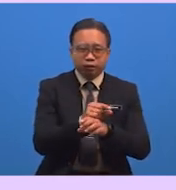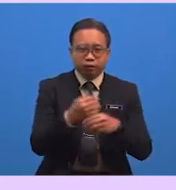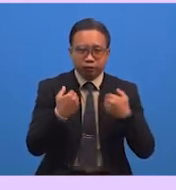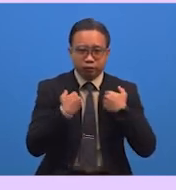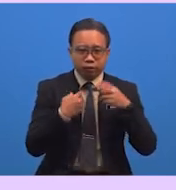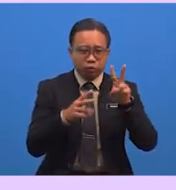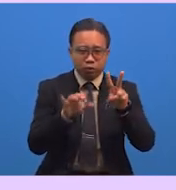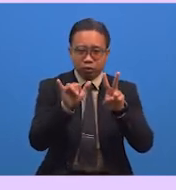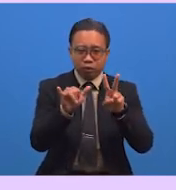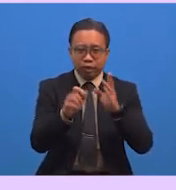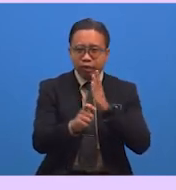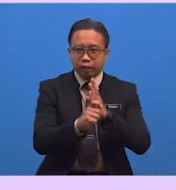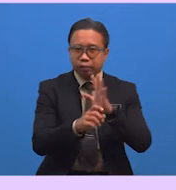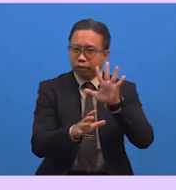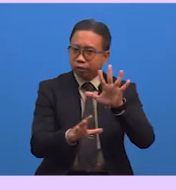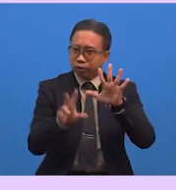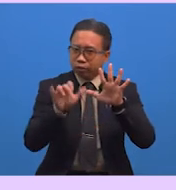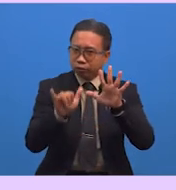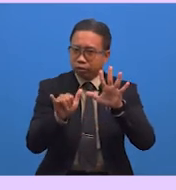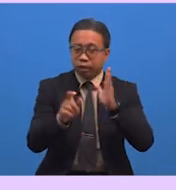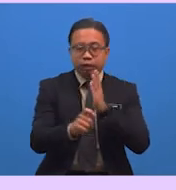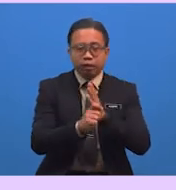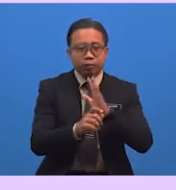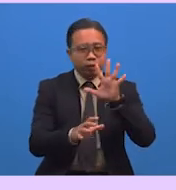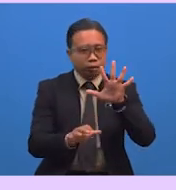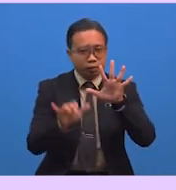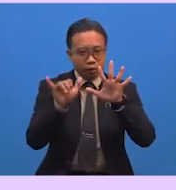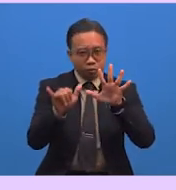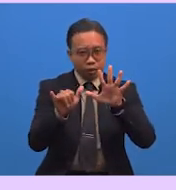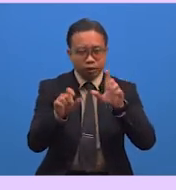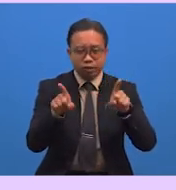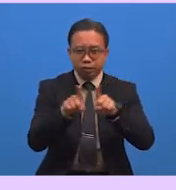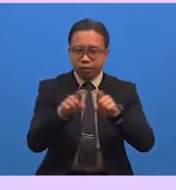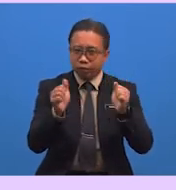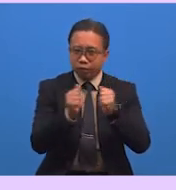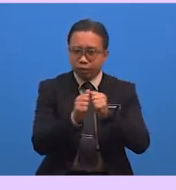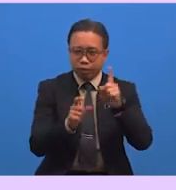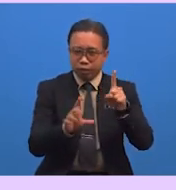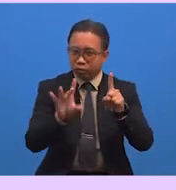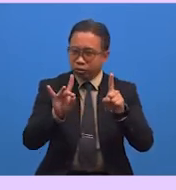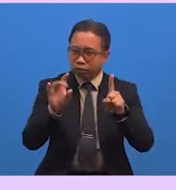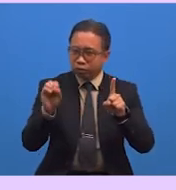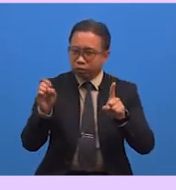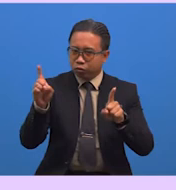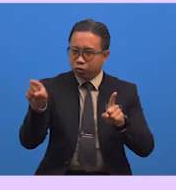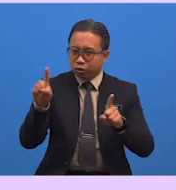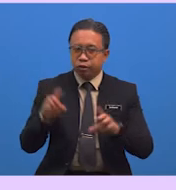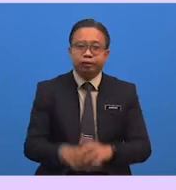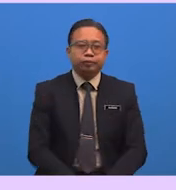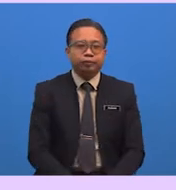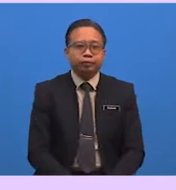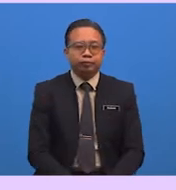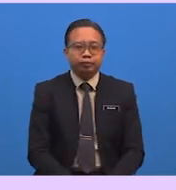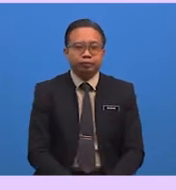adalah 2Y tambah 5Y tambah 5Y sama dengan 180